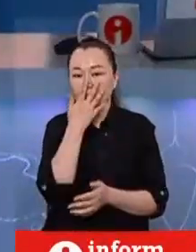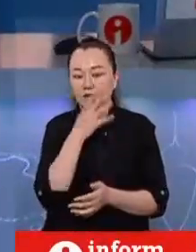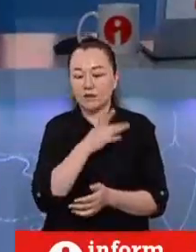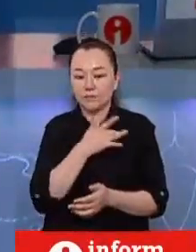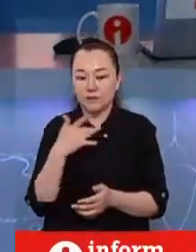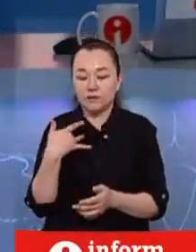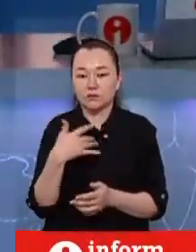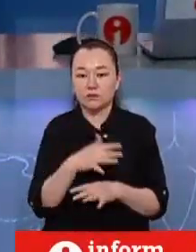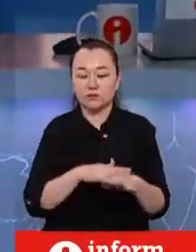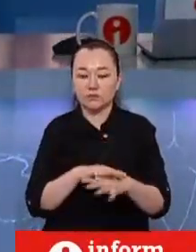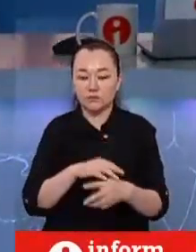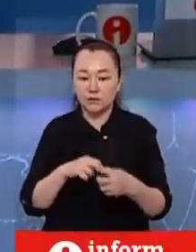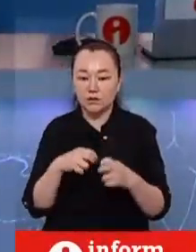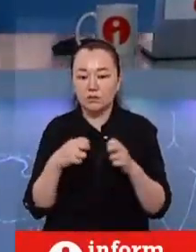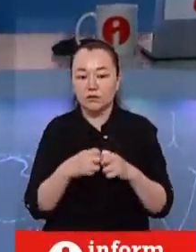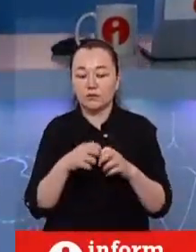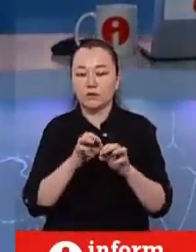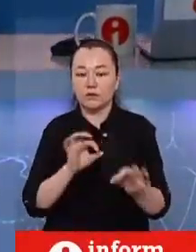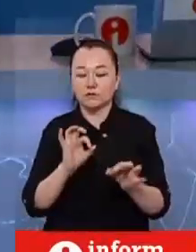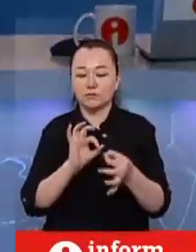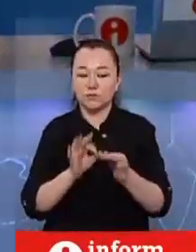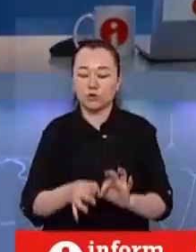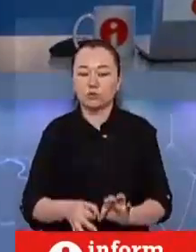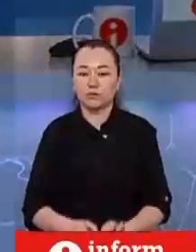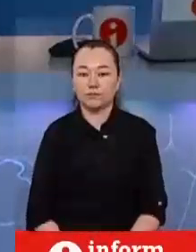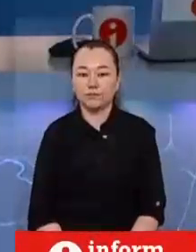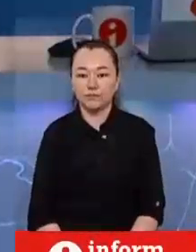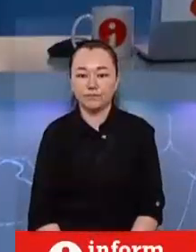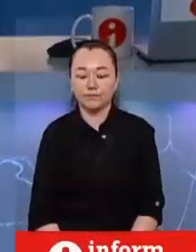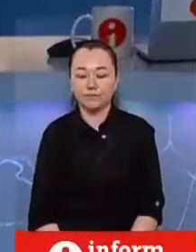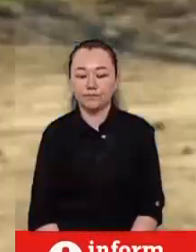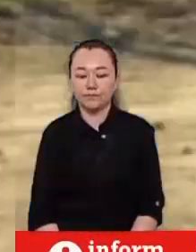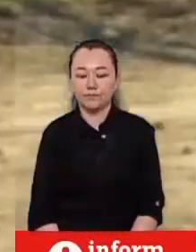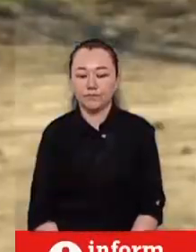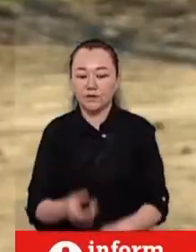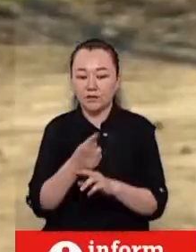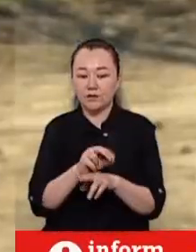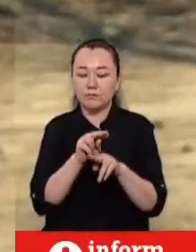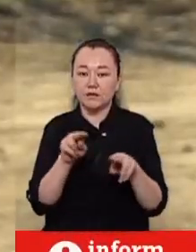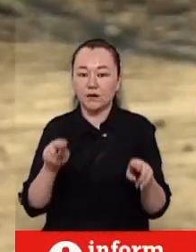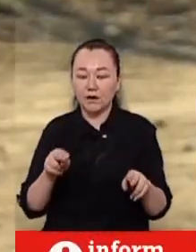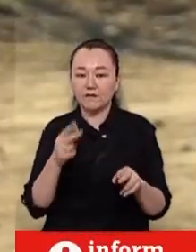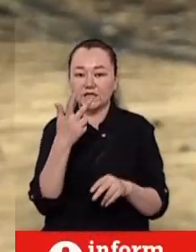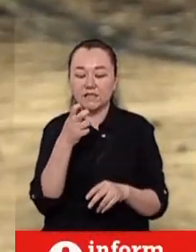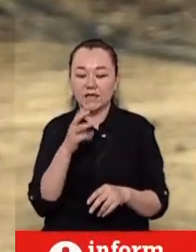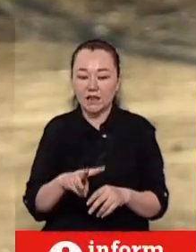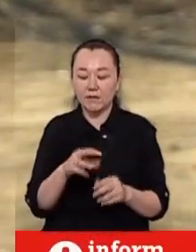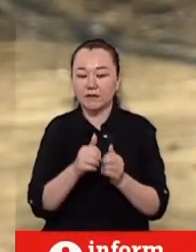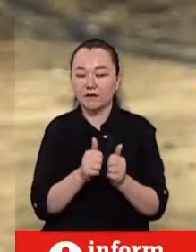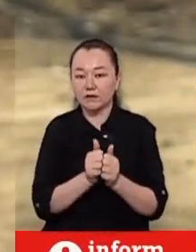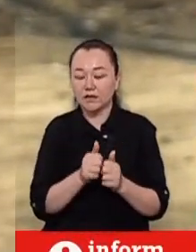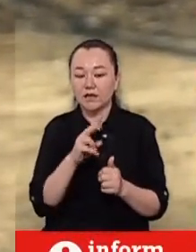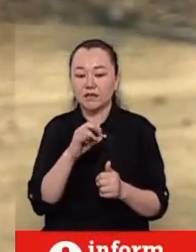деген жұрттың мәселесін әріптесім Айгүл Мырзағалиқызы тыңдап қайтқан еді. Бұл Петропавлдан 300 шақырым жерде